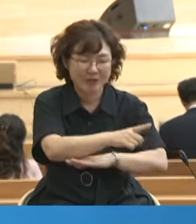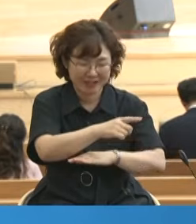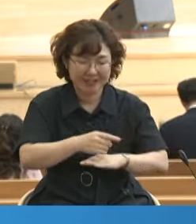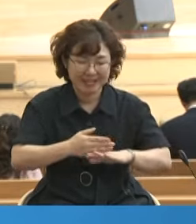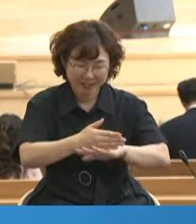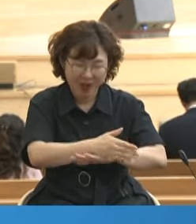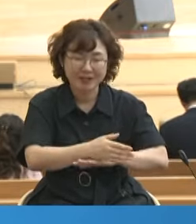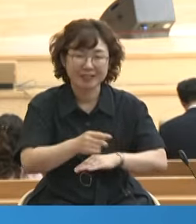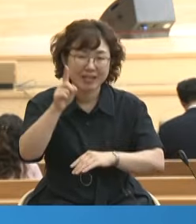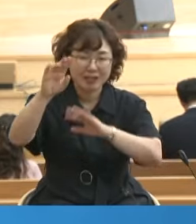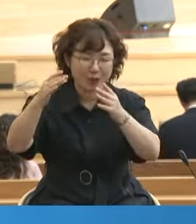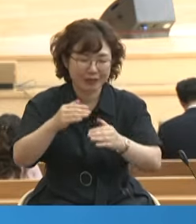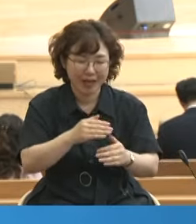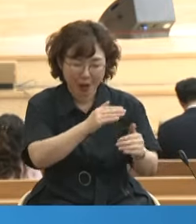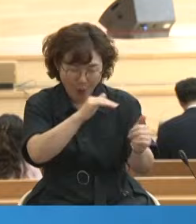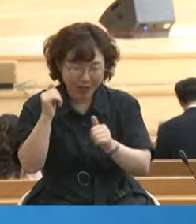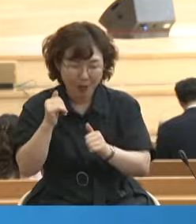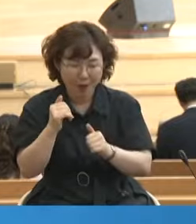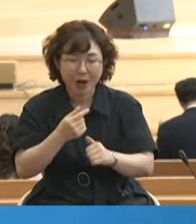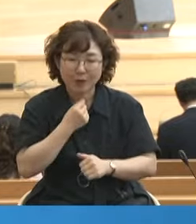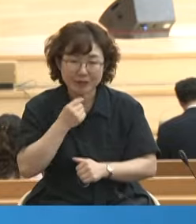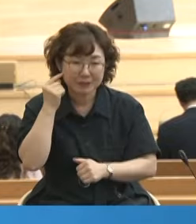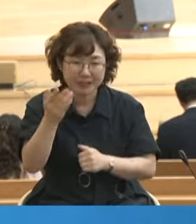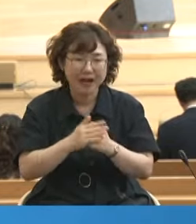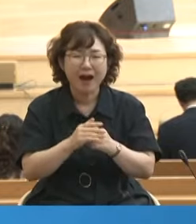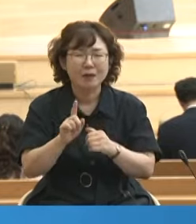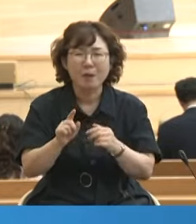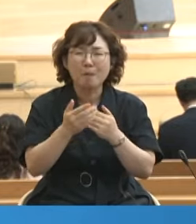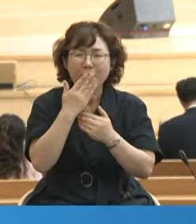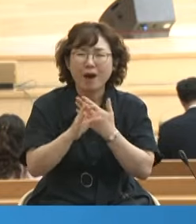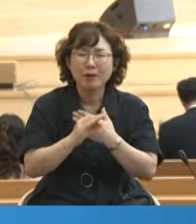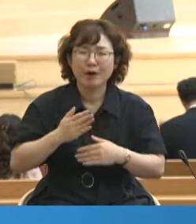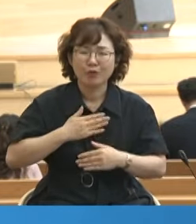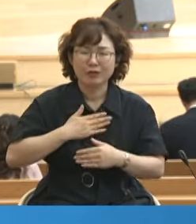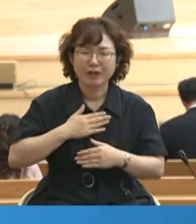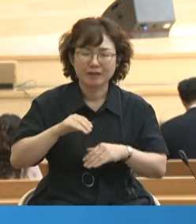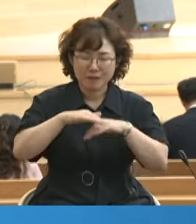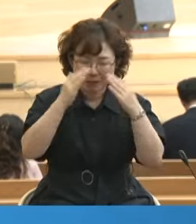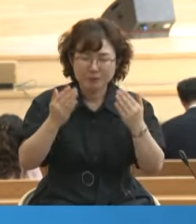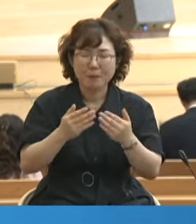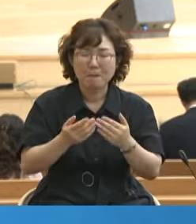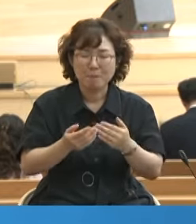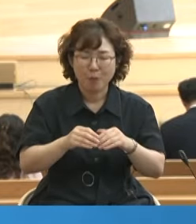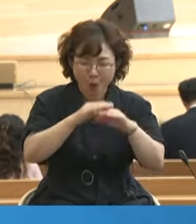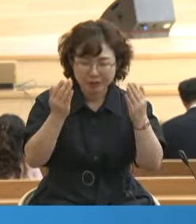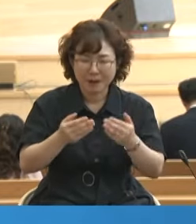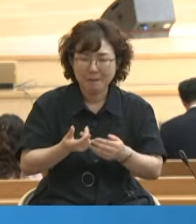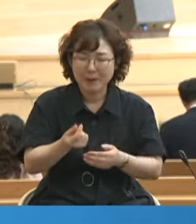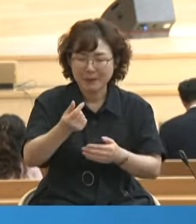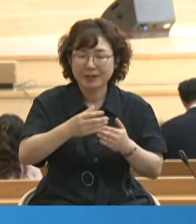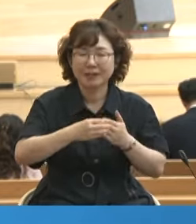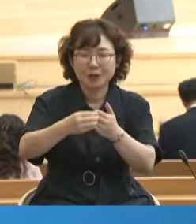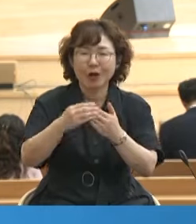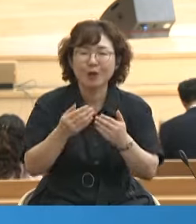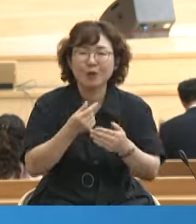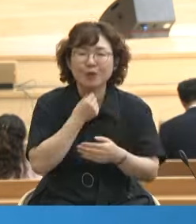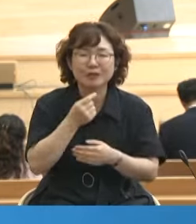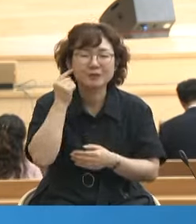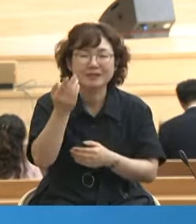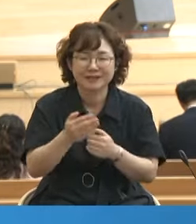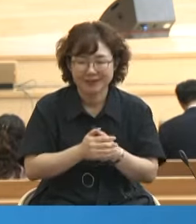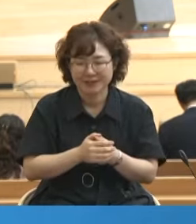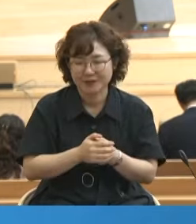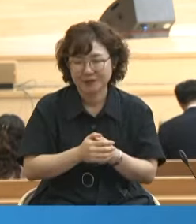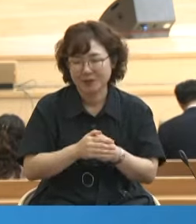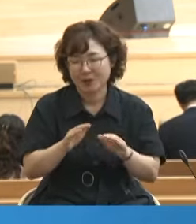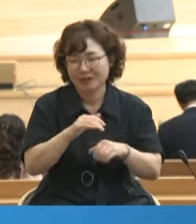주고 싶어 할까요? 아니면 가능하면 우리를 천국으로 빨리 인도하고 싶을까요? 오늘 본문에 주님의 마음이